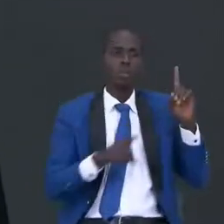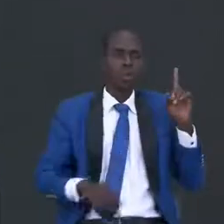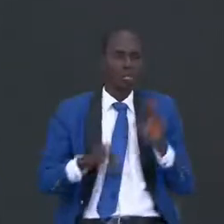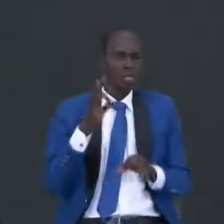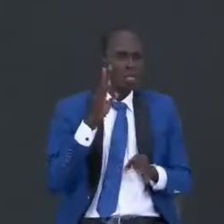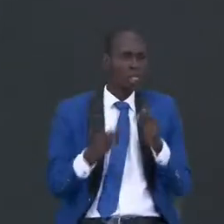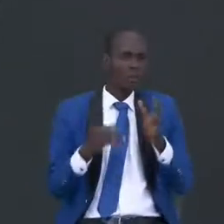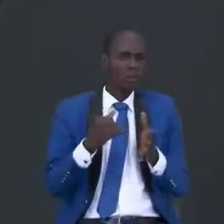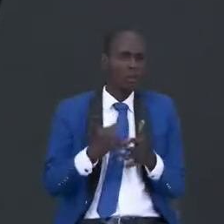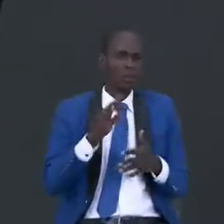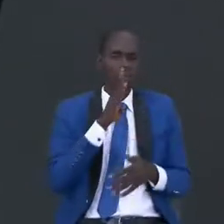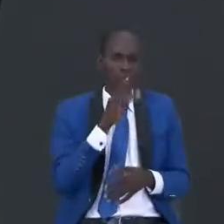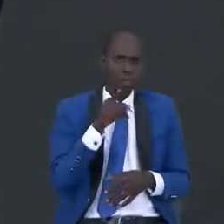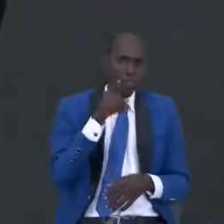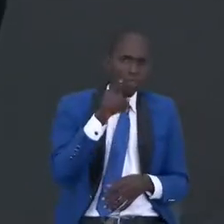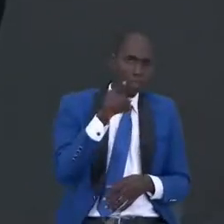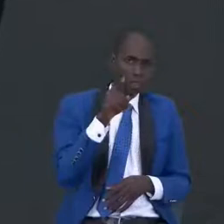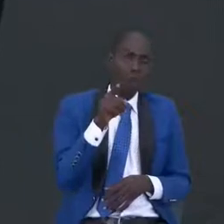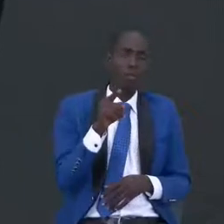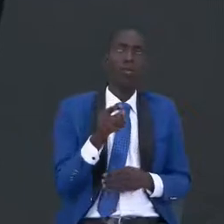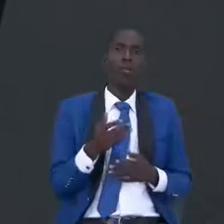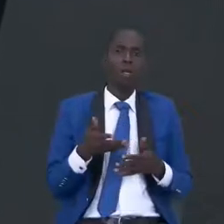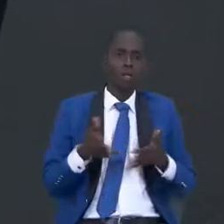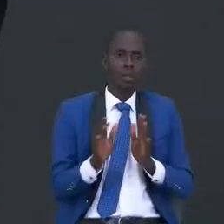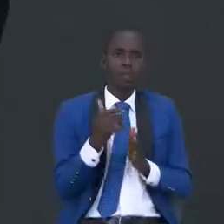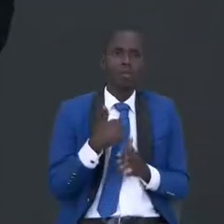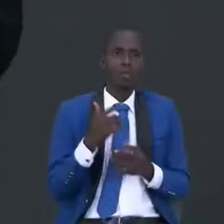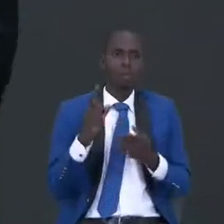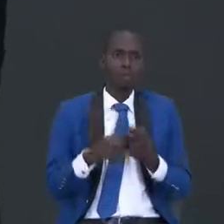ordonne que j'aille vers toi sur les eaux.